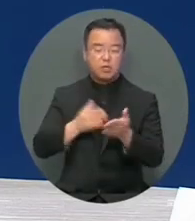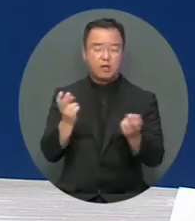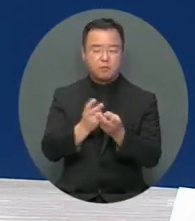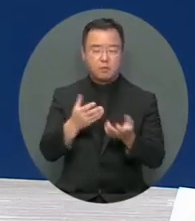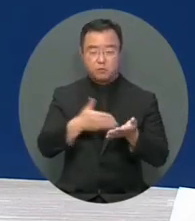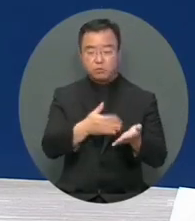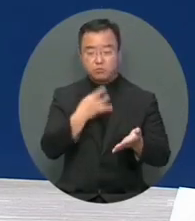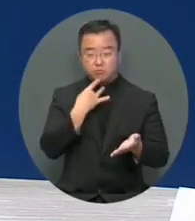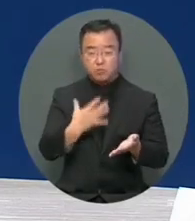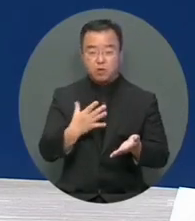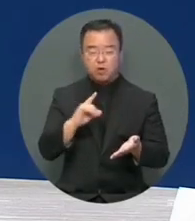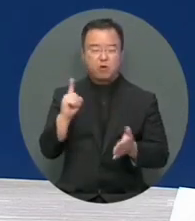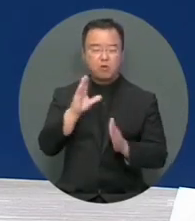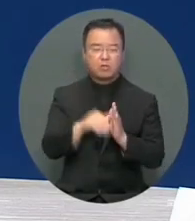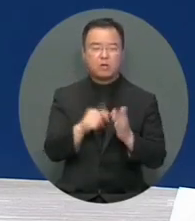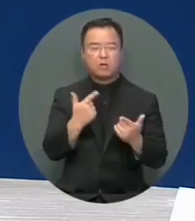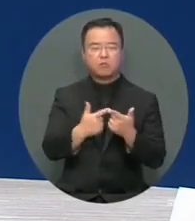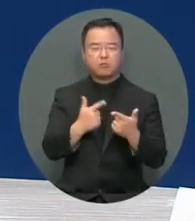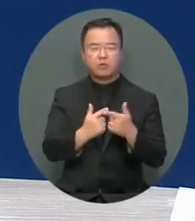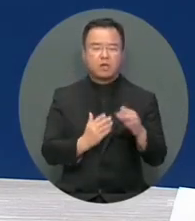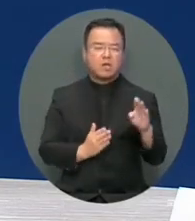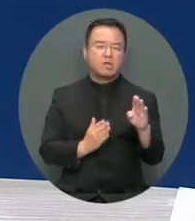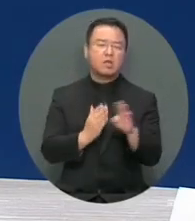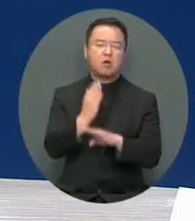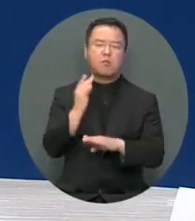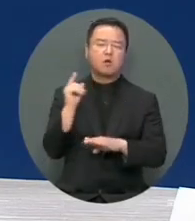때는 부산을 넘어